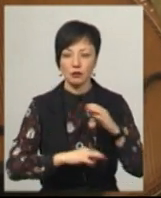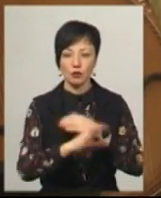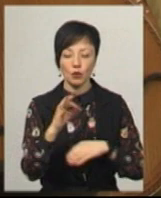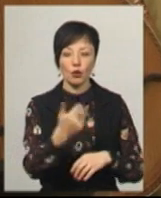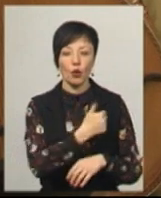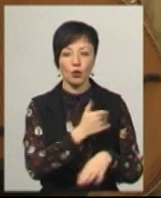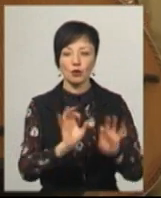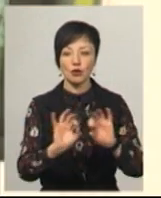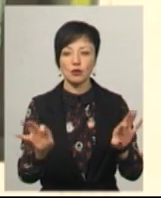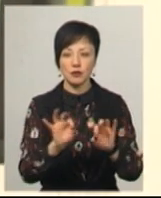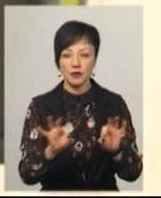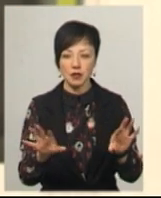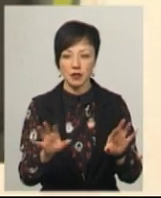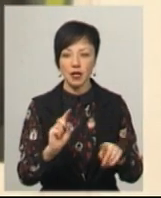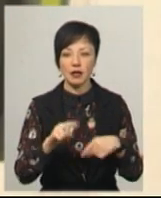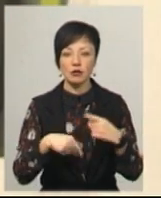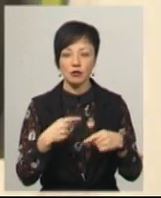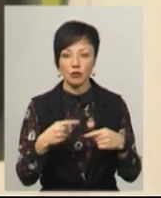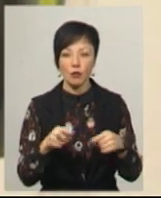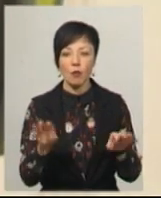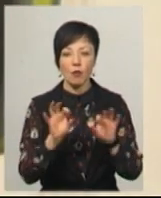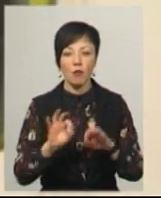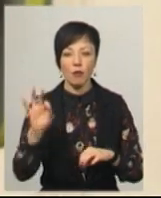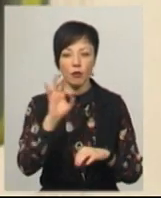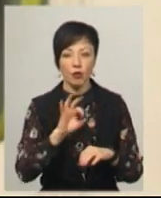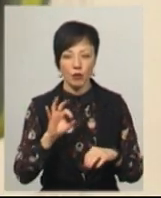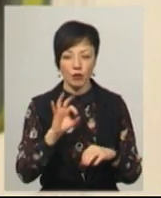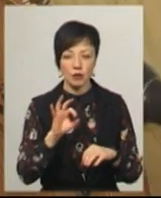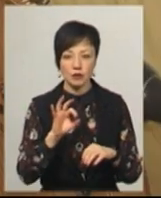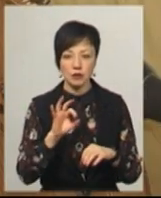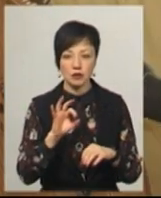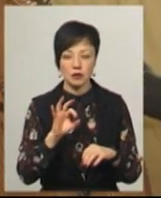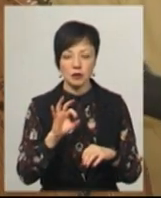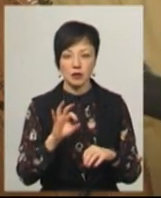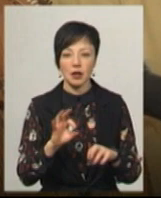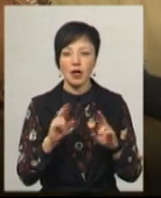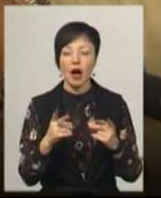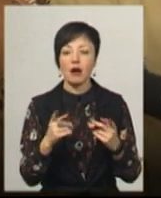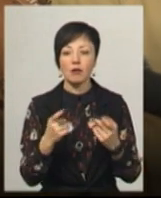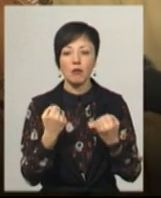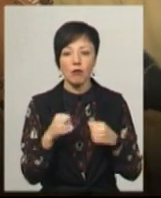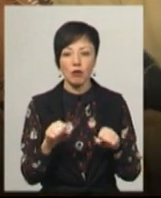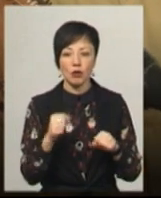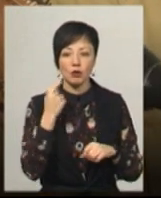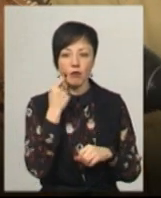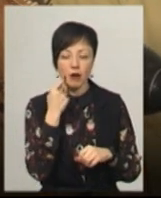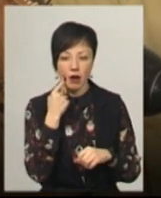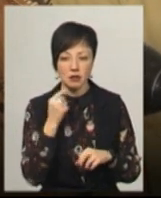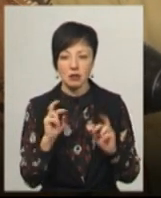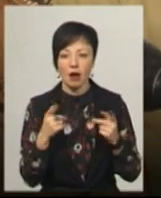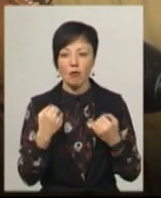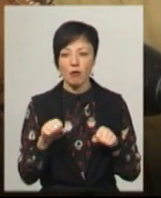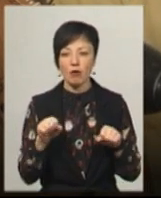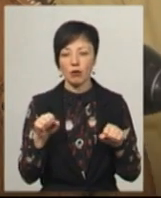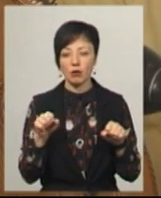хочу розповісти в наступному про Альфреда Адлера. Як побороти образи, як